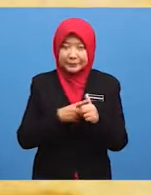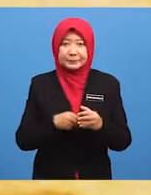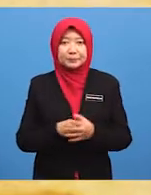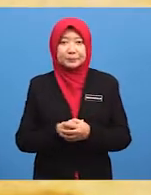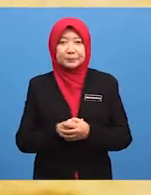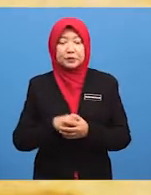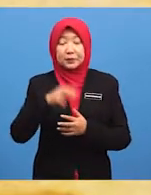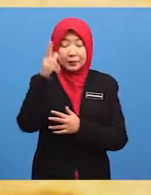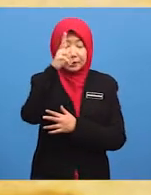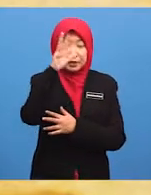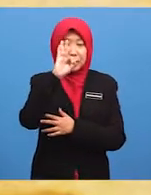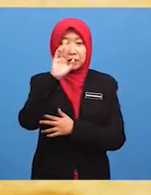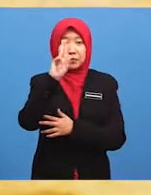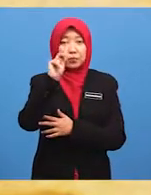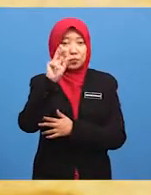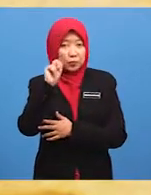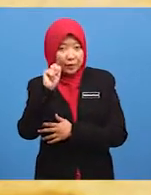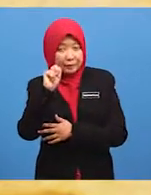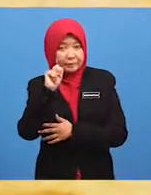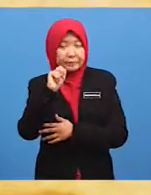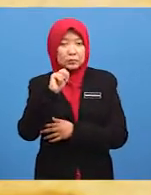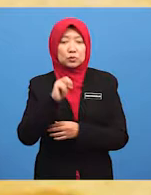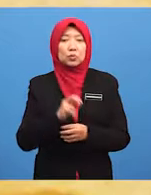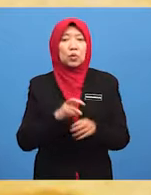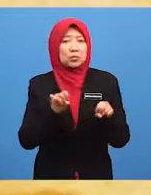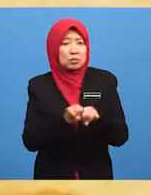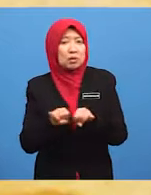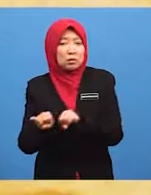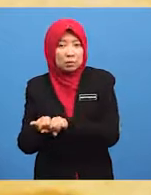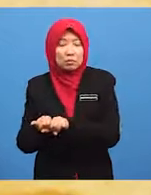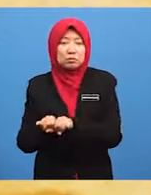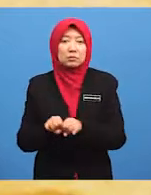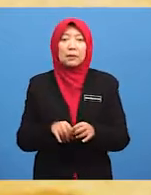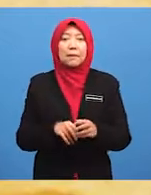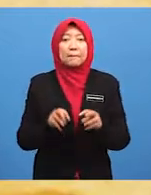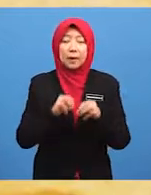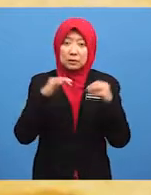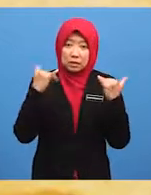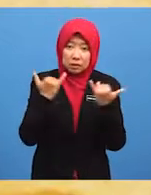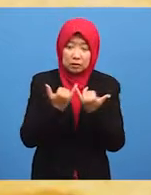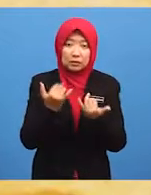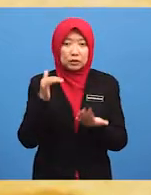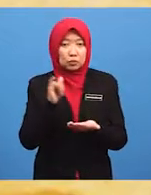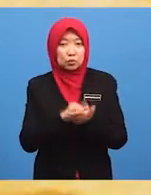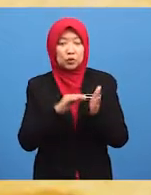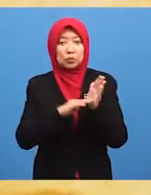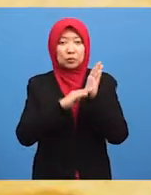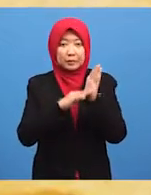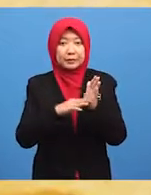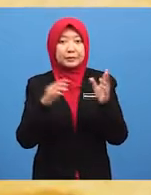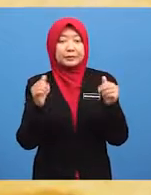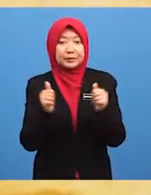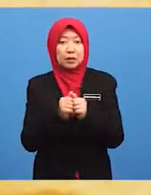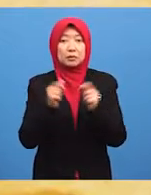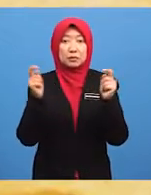pertama, iaitu kerajaan Funan. Kegiatan persuratan masyarakat kerajaan Funan dibuktikan